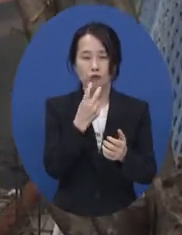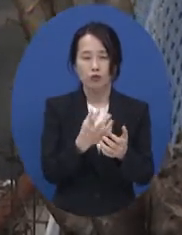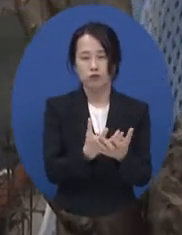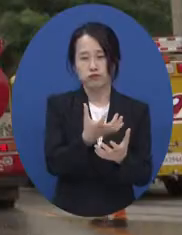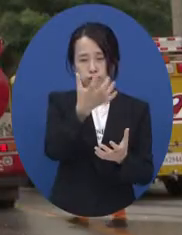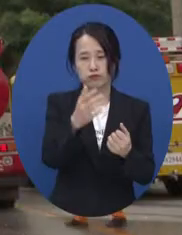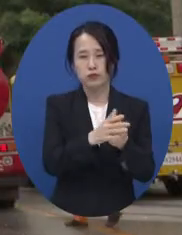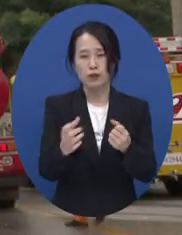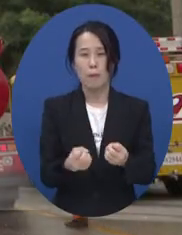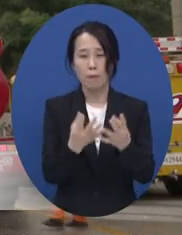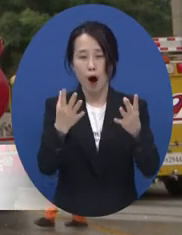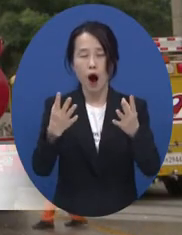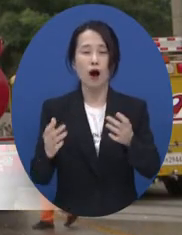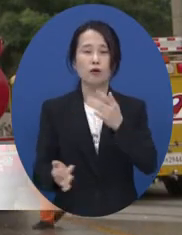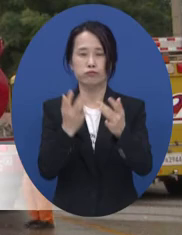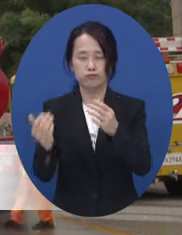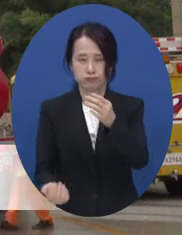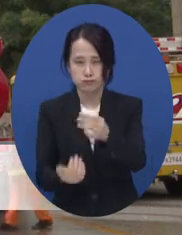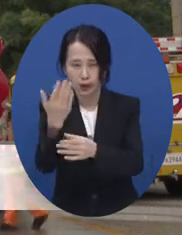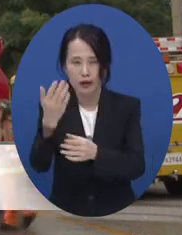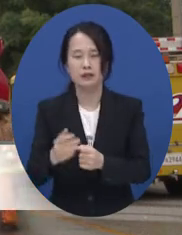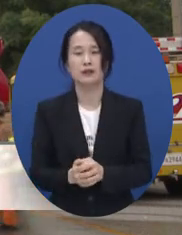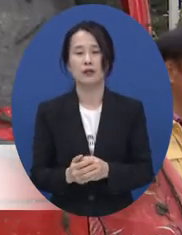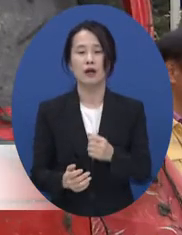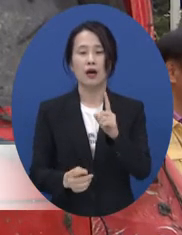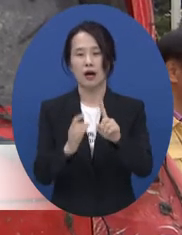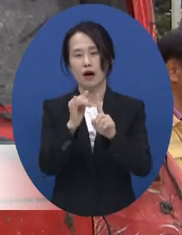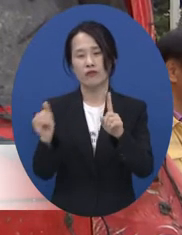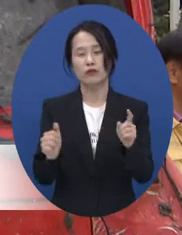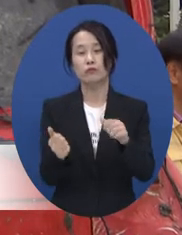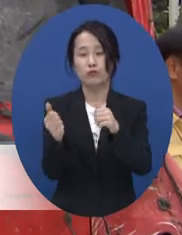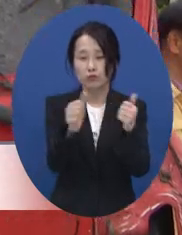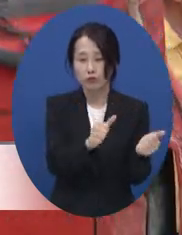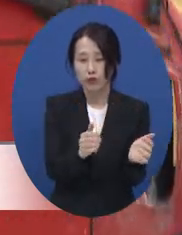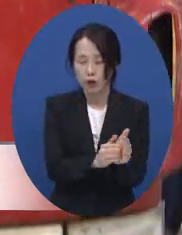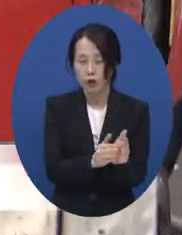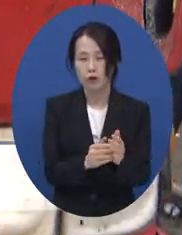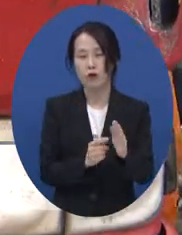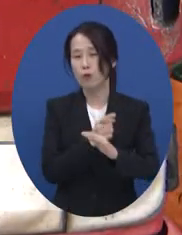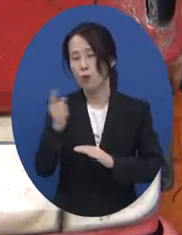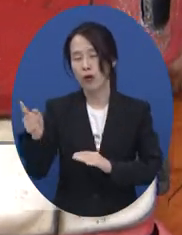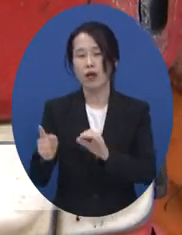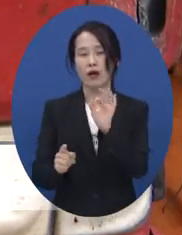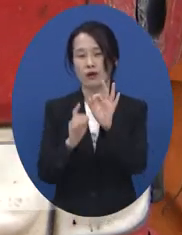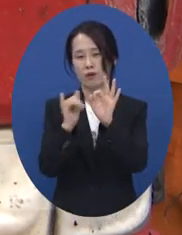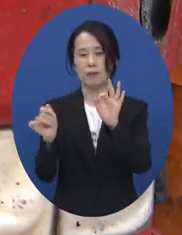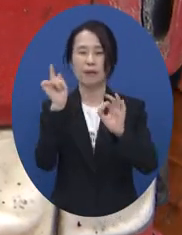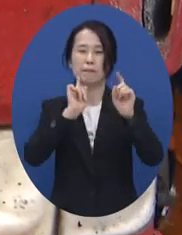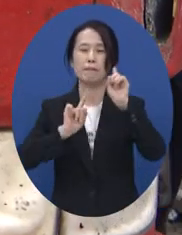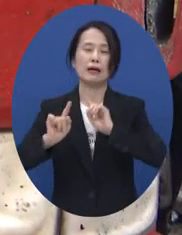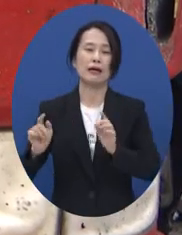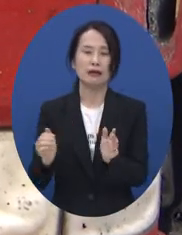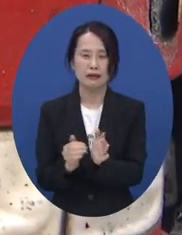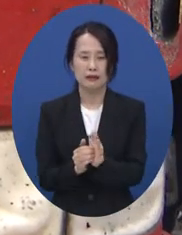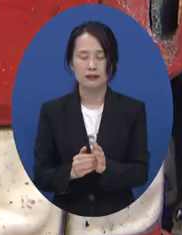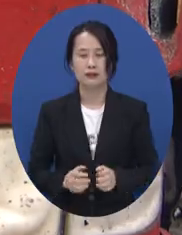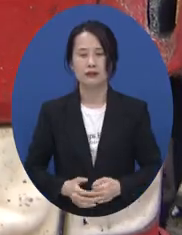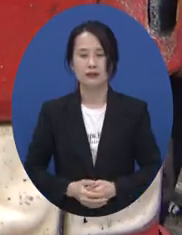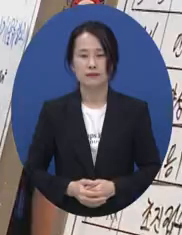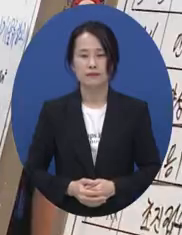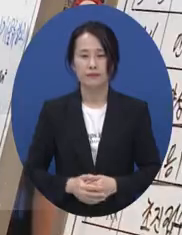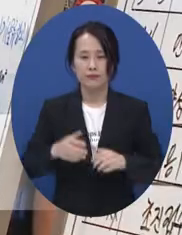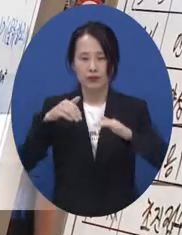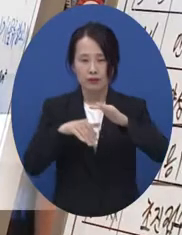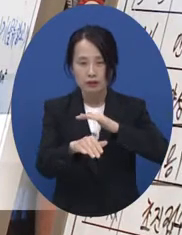추정됩니다. 이 사고로 소방관 한 명은 순직했고 다른 소방관과 공장 관계자 등 10명이 다쳤습니다.